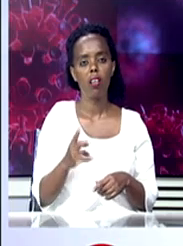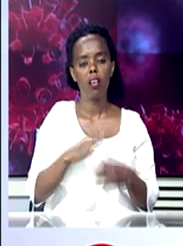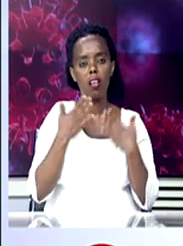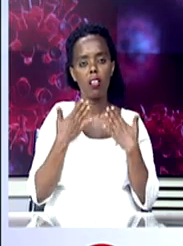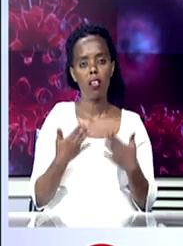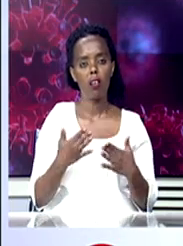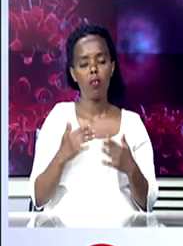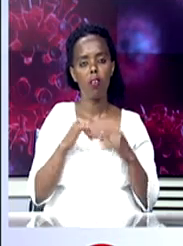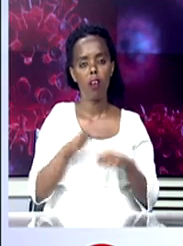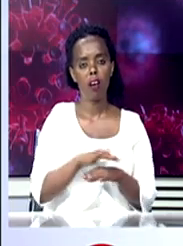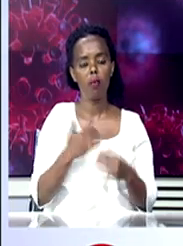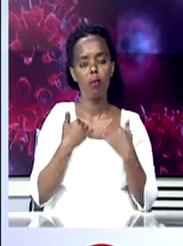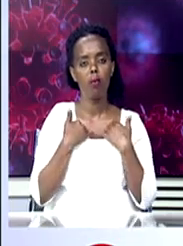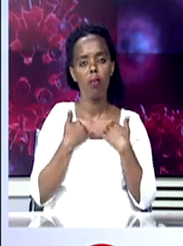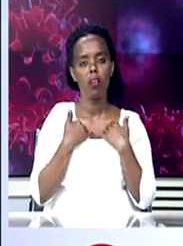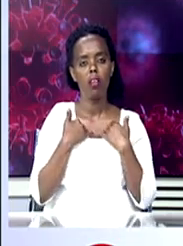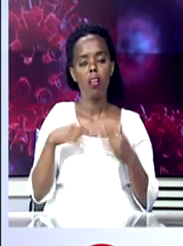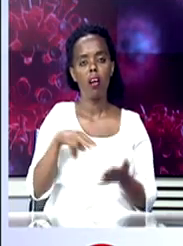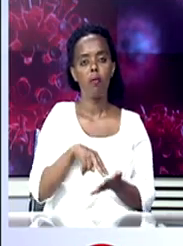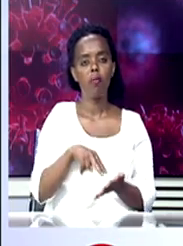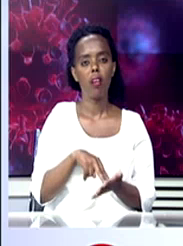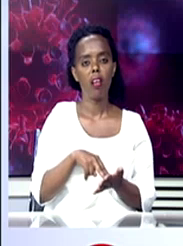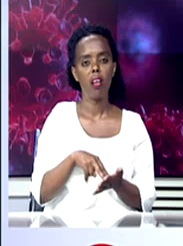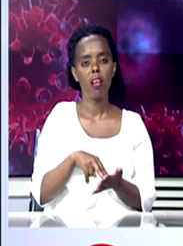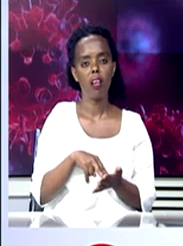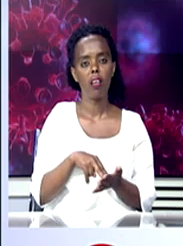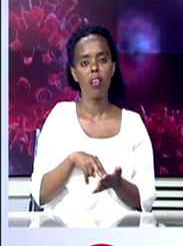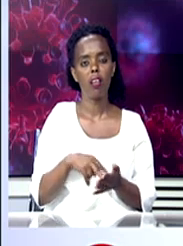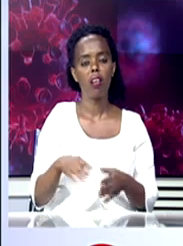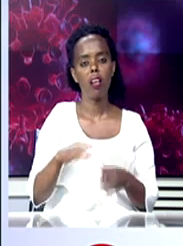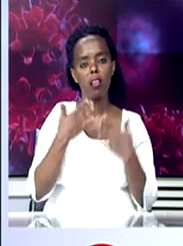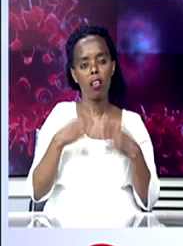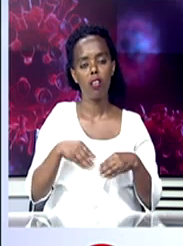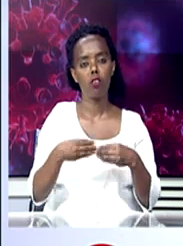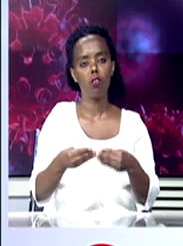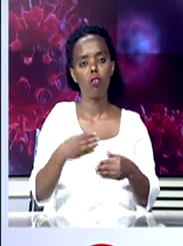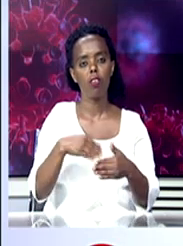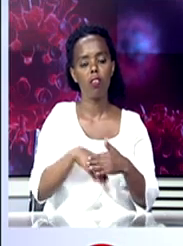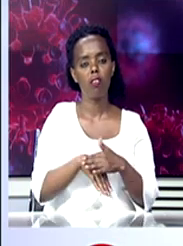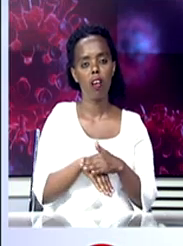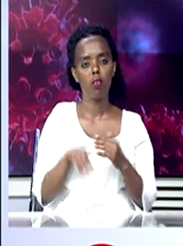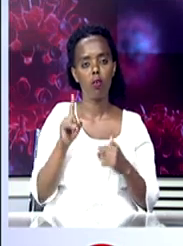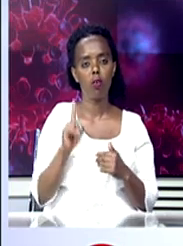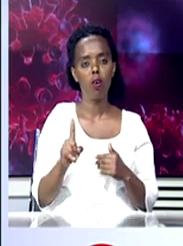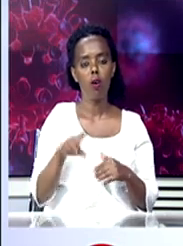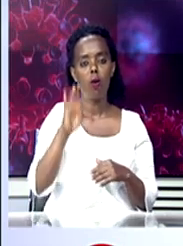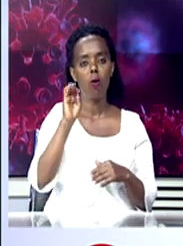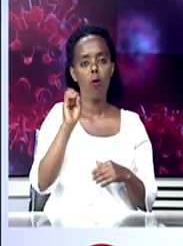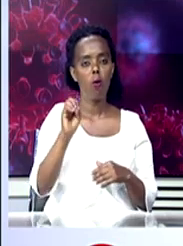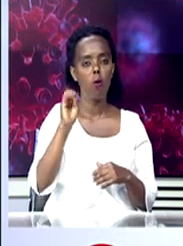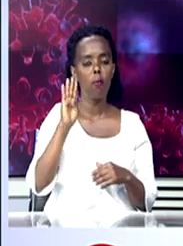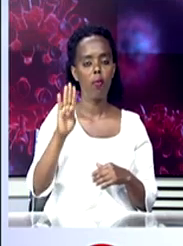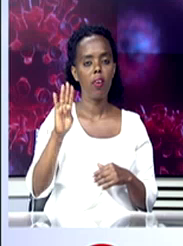galata guddan ra qabdu abile nuti galata galfin galchin of kesa tokko OBN